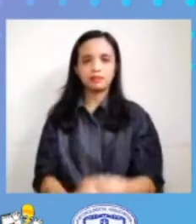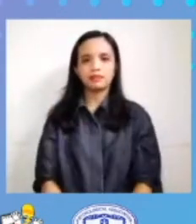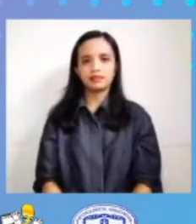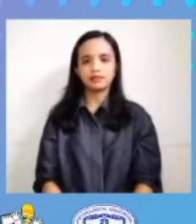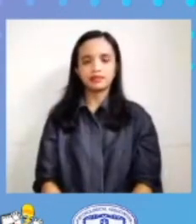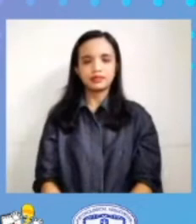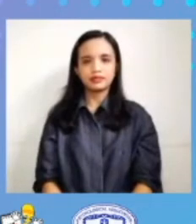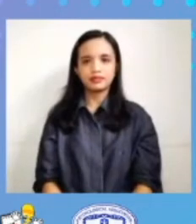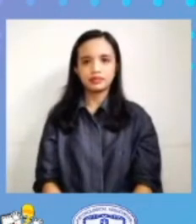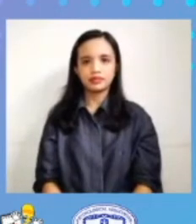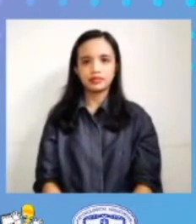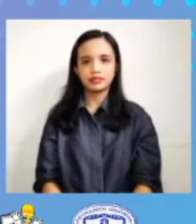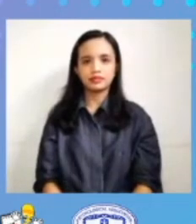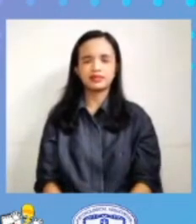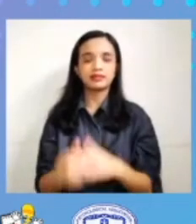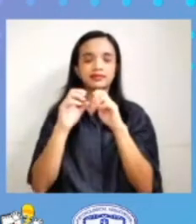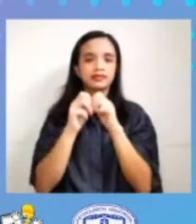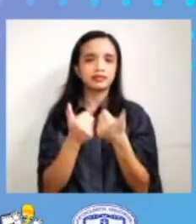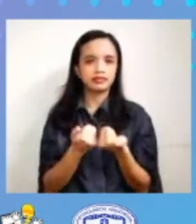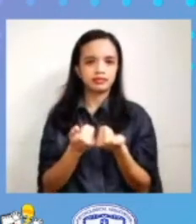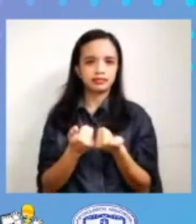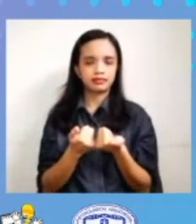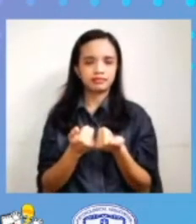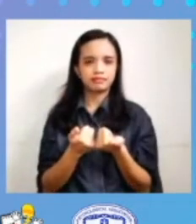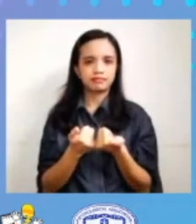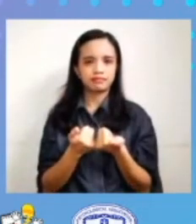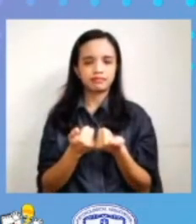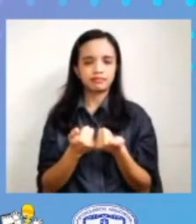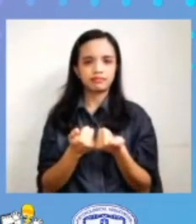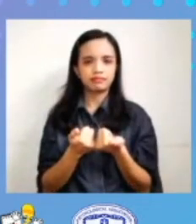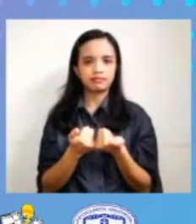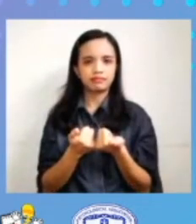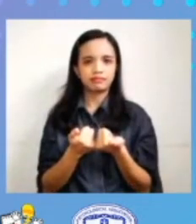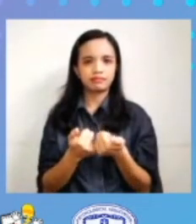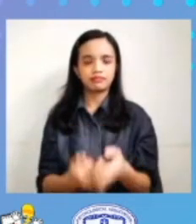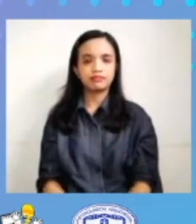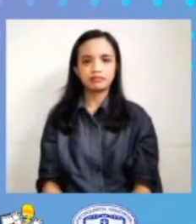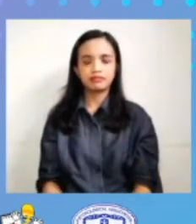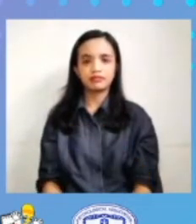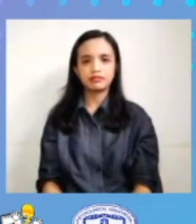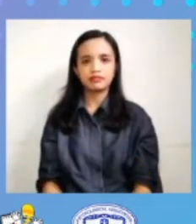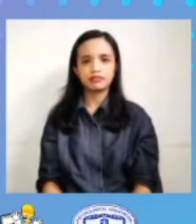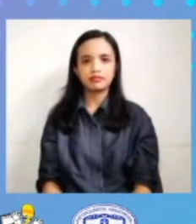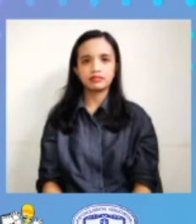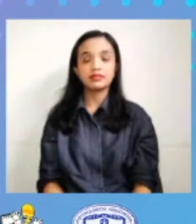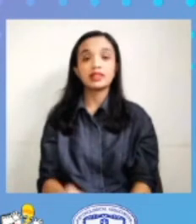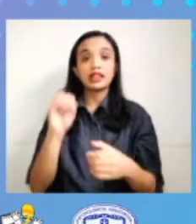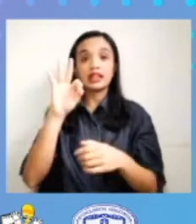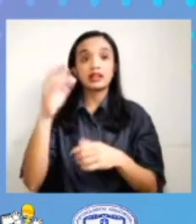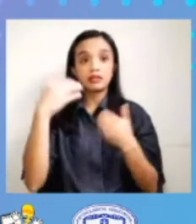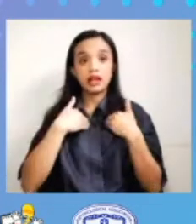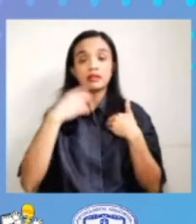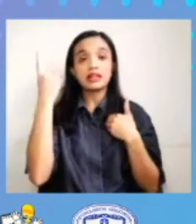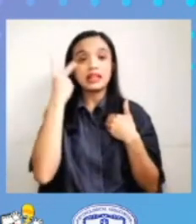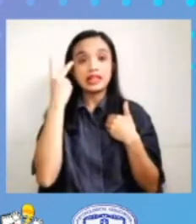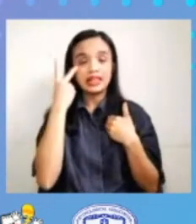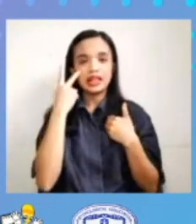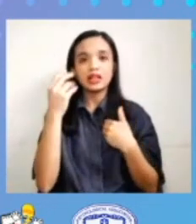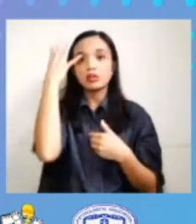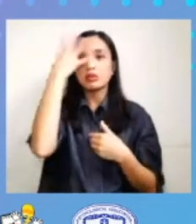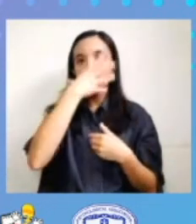katawan mo. Tapos sasabihin niya, nakangiti ba? Yung ganyan. No? So pag nakita mo siyang comic strip, kaya kayong